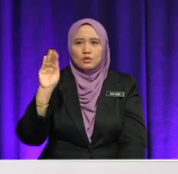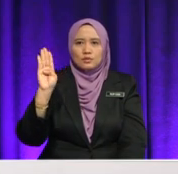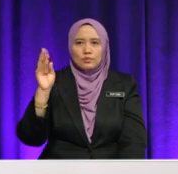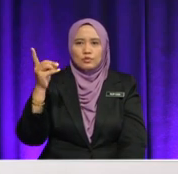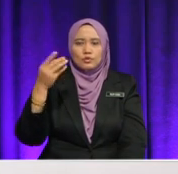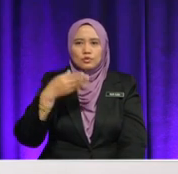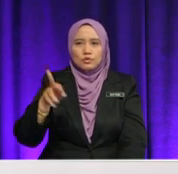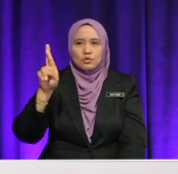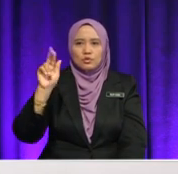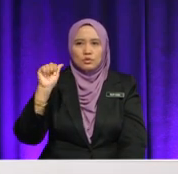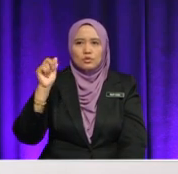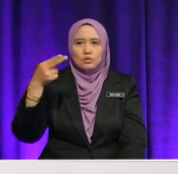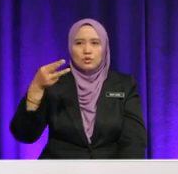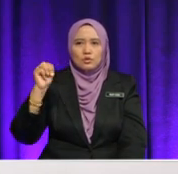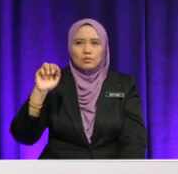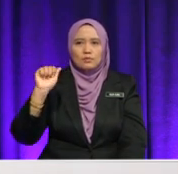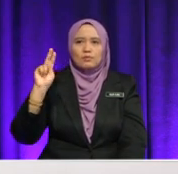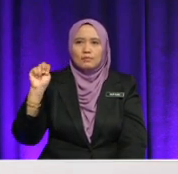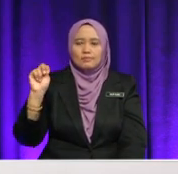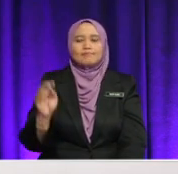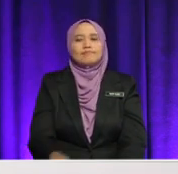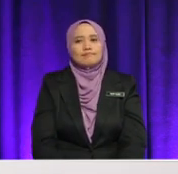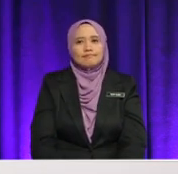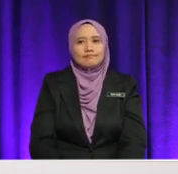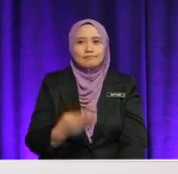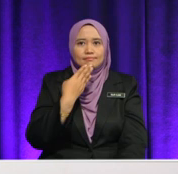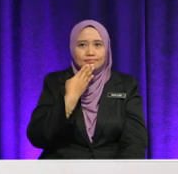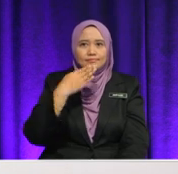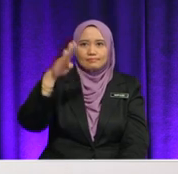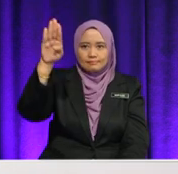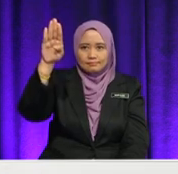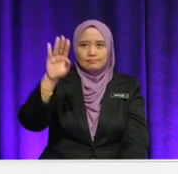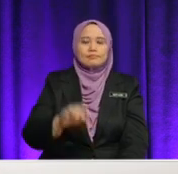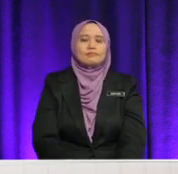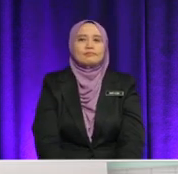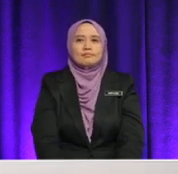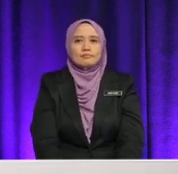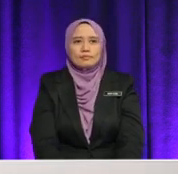adalah tokoh yang tidak asing dalam sejarah Negara